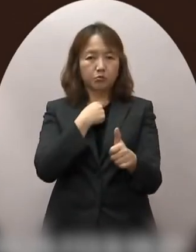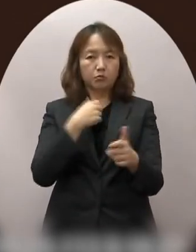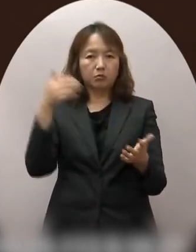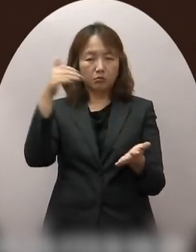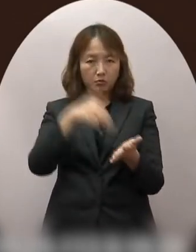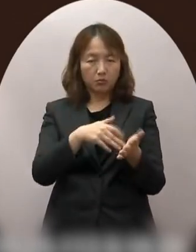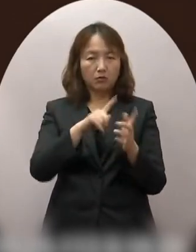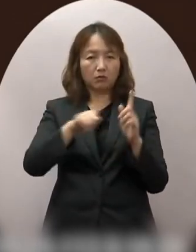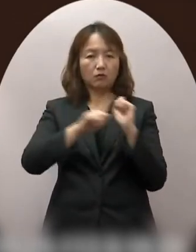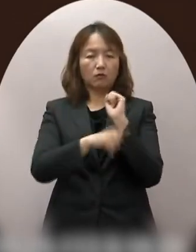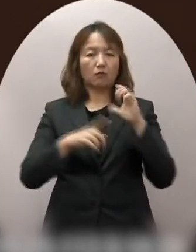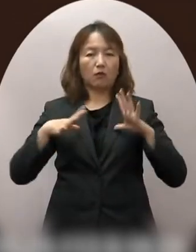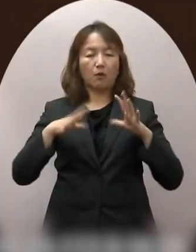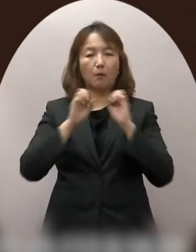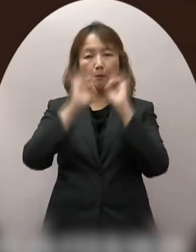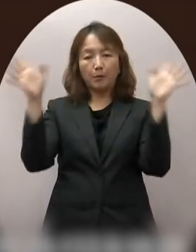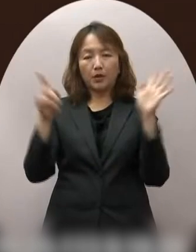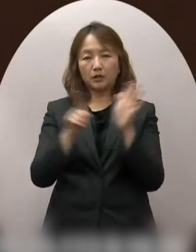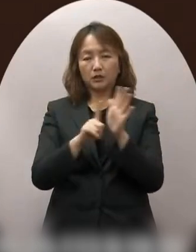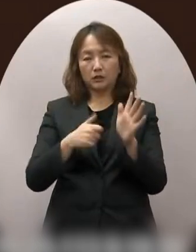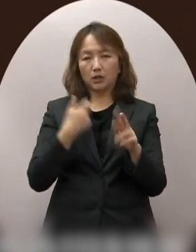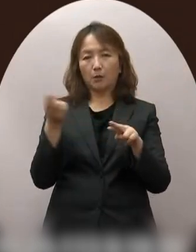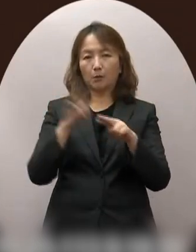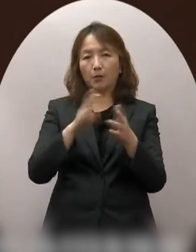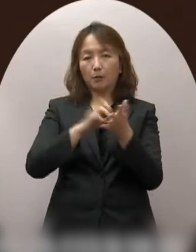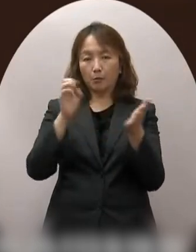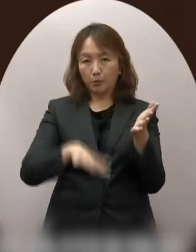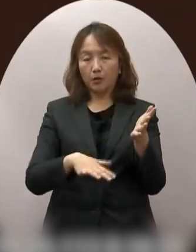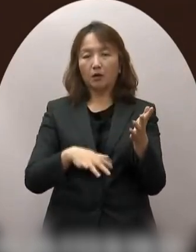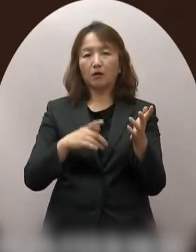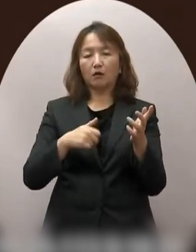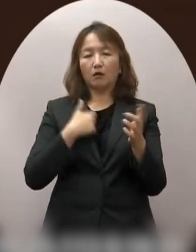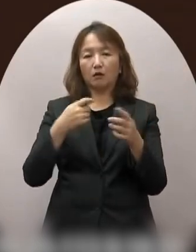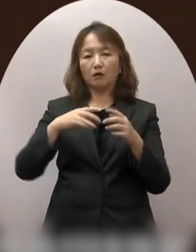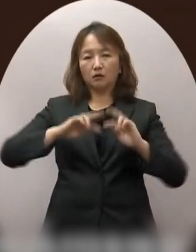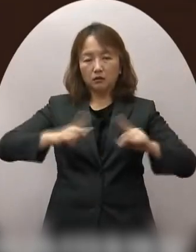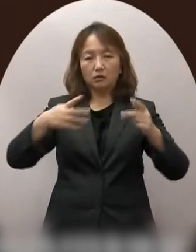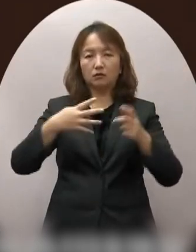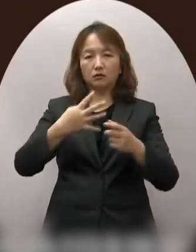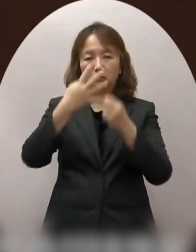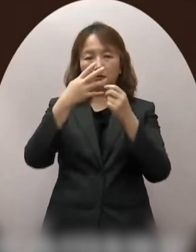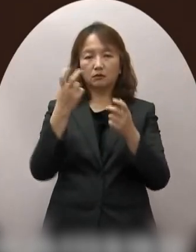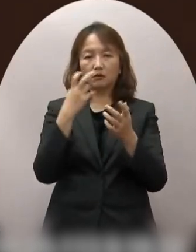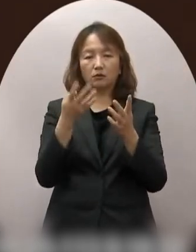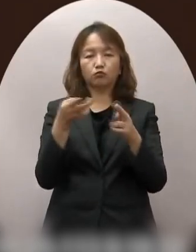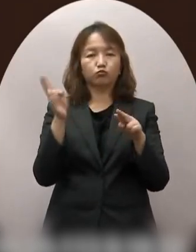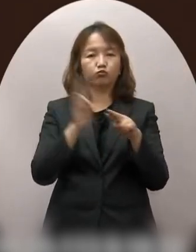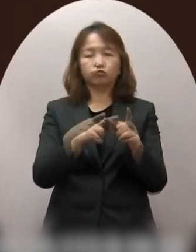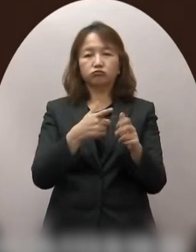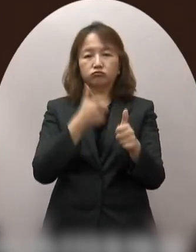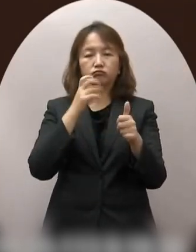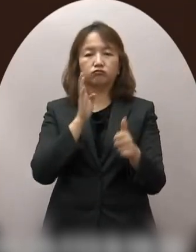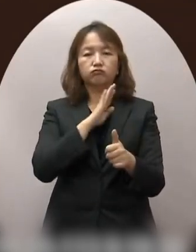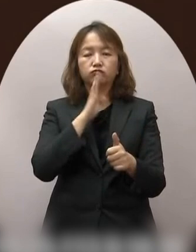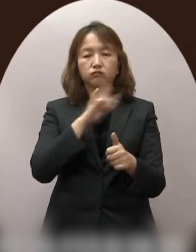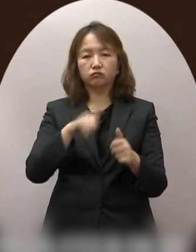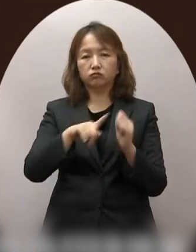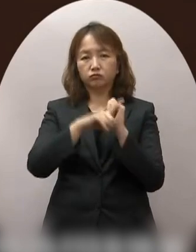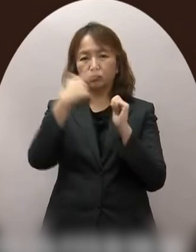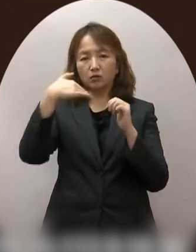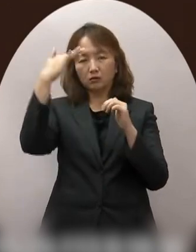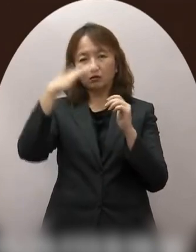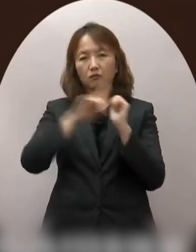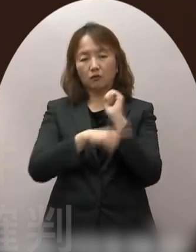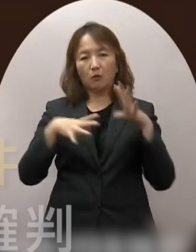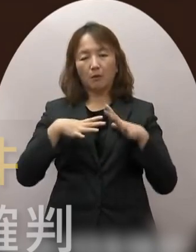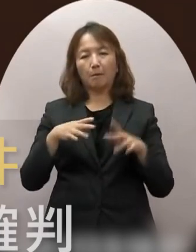就在大法官宣布实质废死之后，更事审判决免死定验。最高法院很